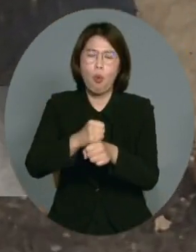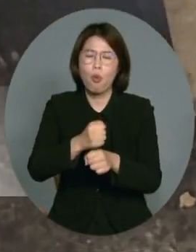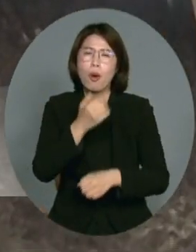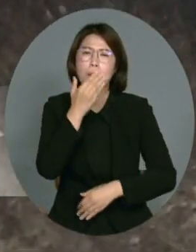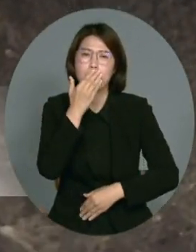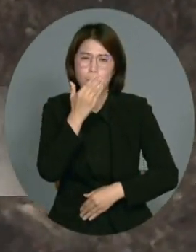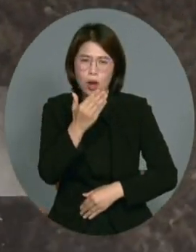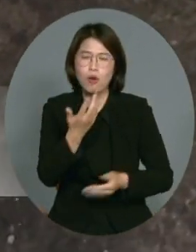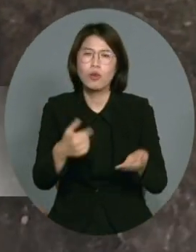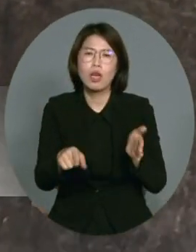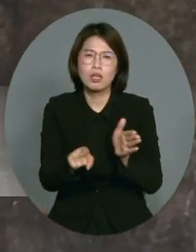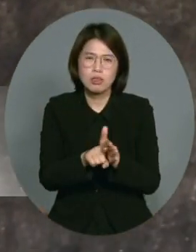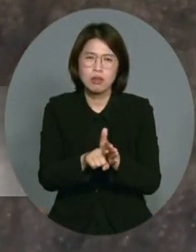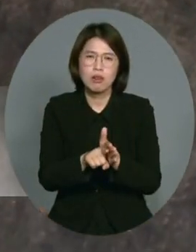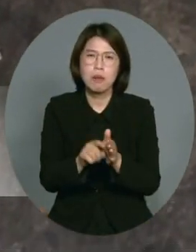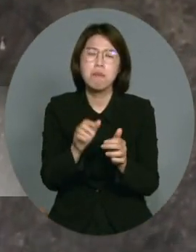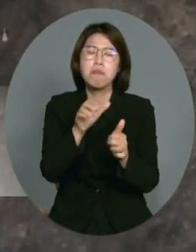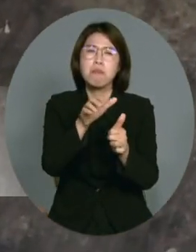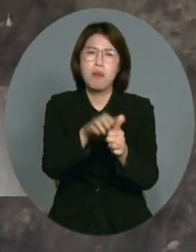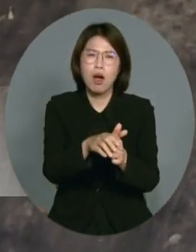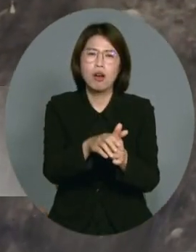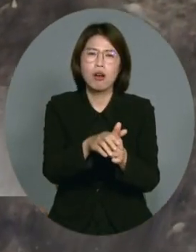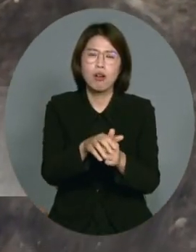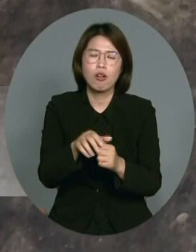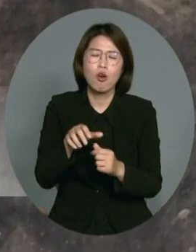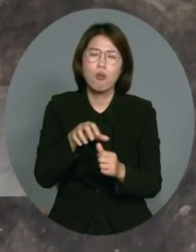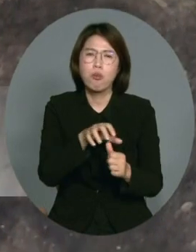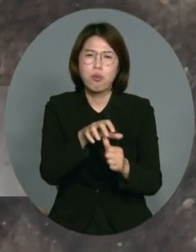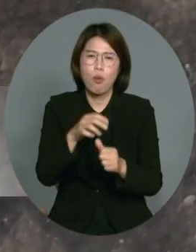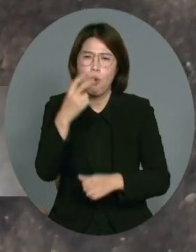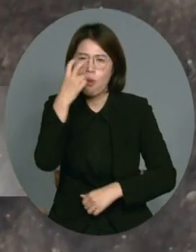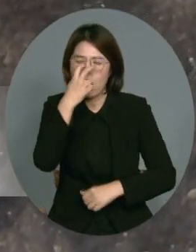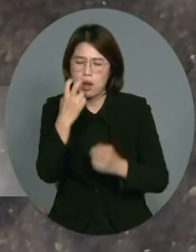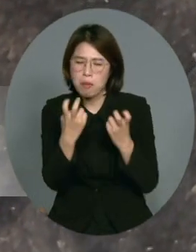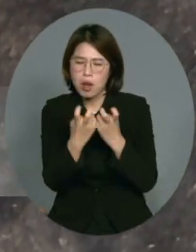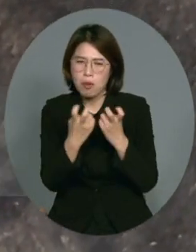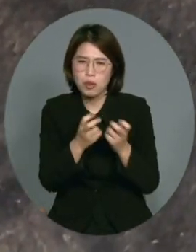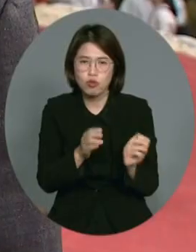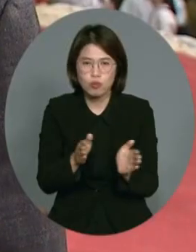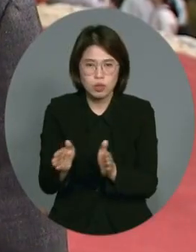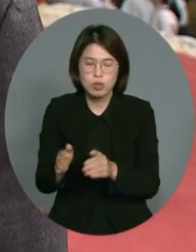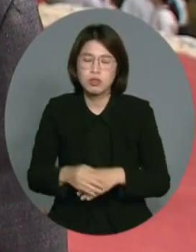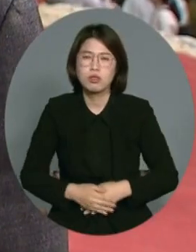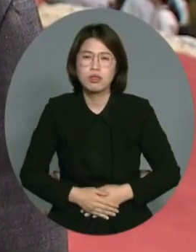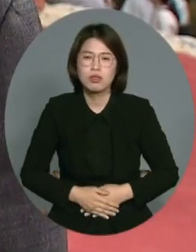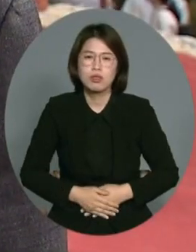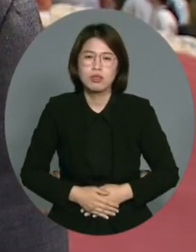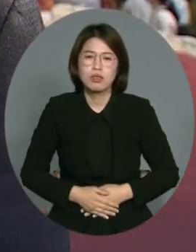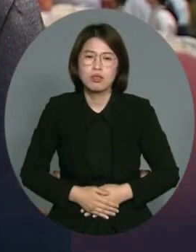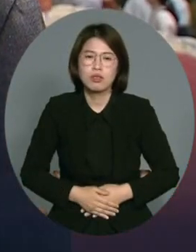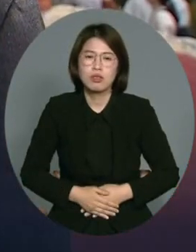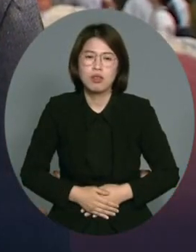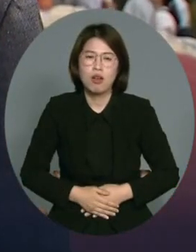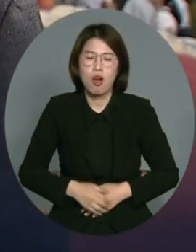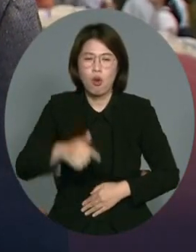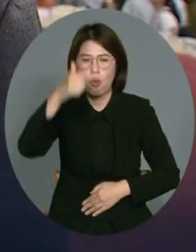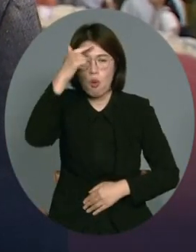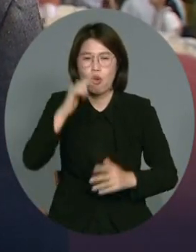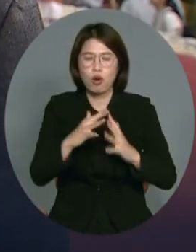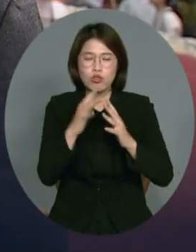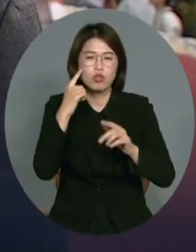위해 용역을 거쳐 효율적인 보존 관리 방안 마련에 들어갔습니다. 고건축 연구회하고